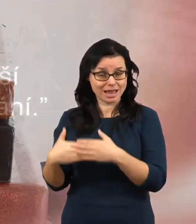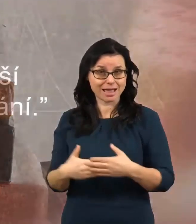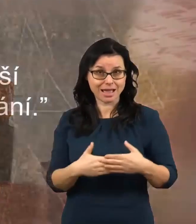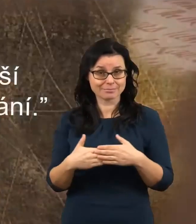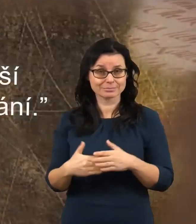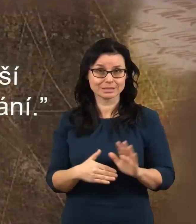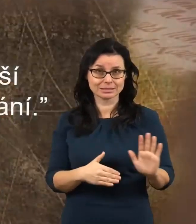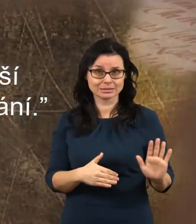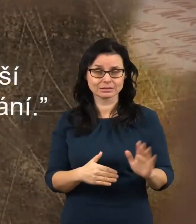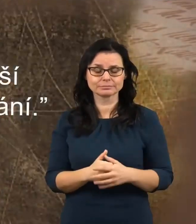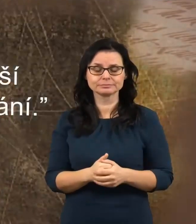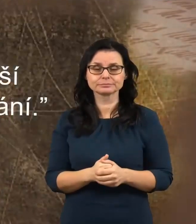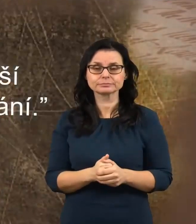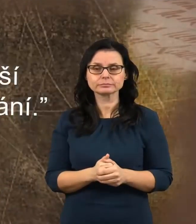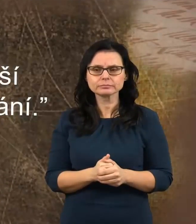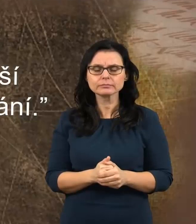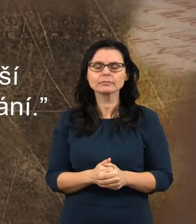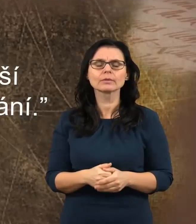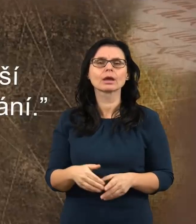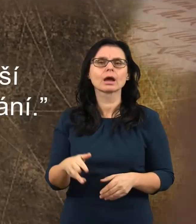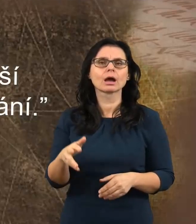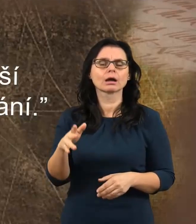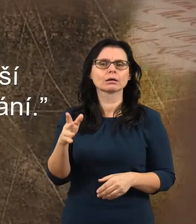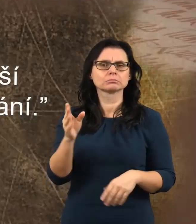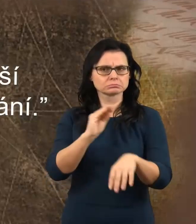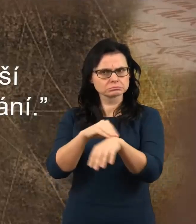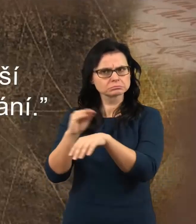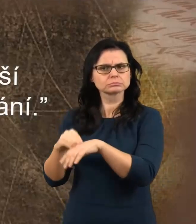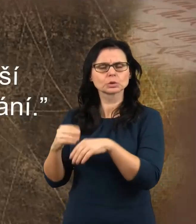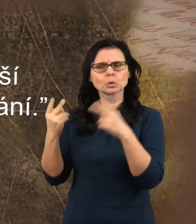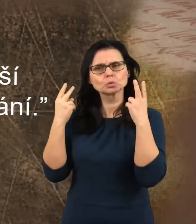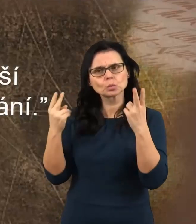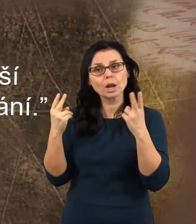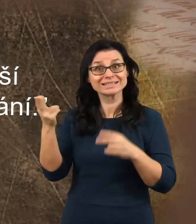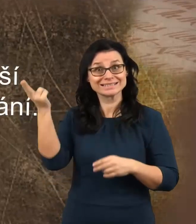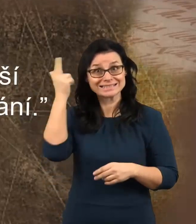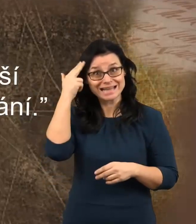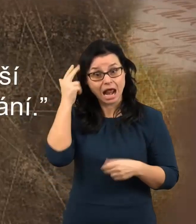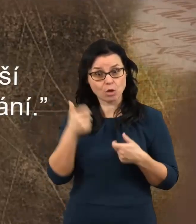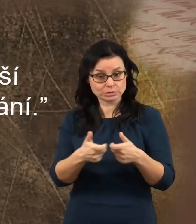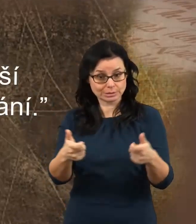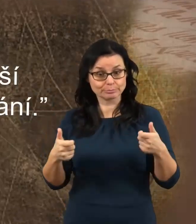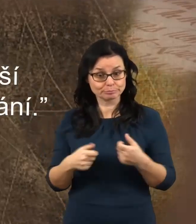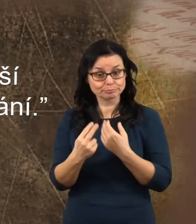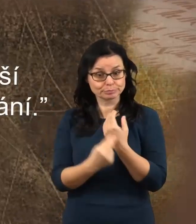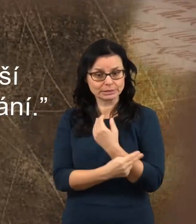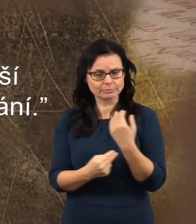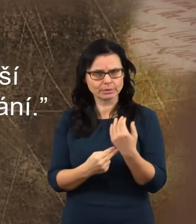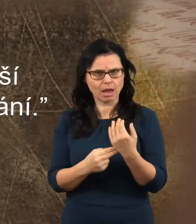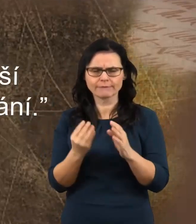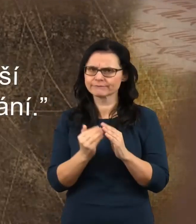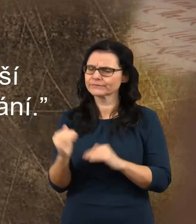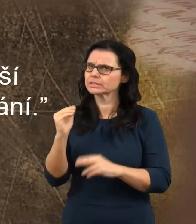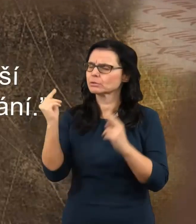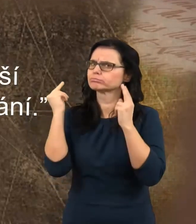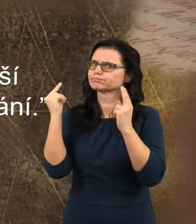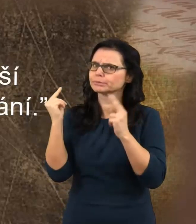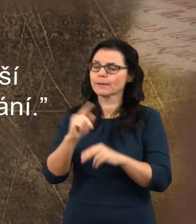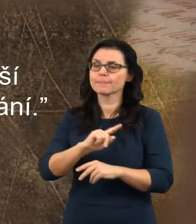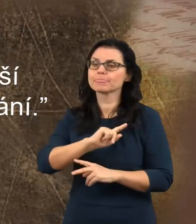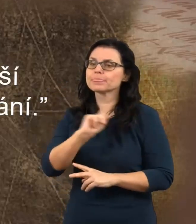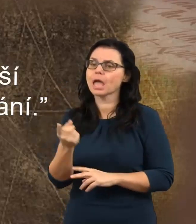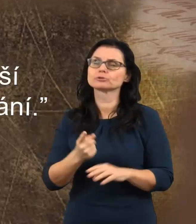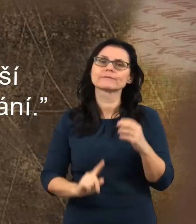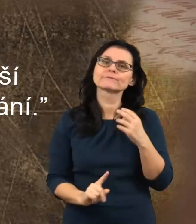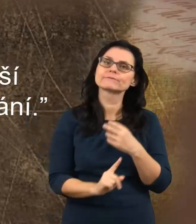prohlásil, že důkladná znalost Bible má větší cenu než